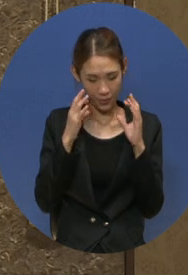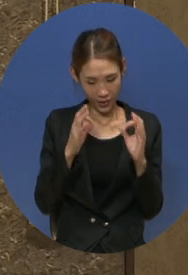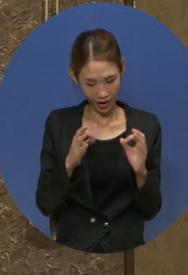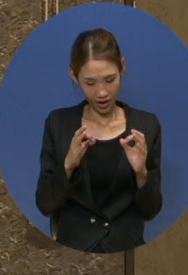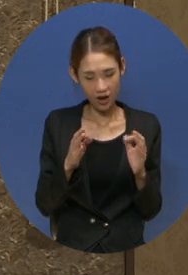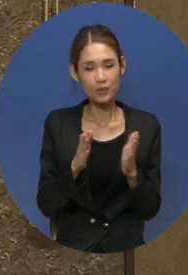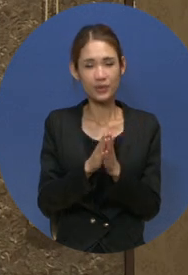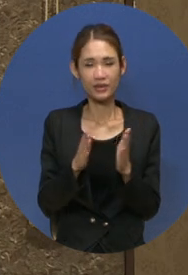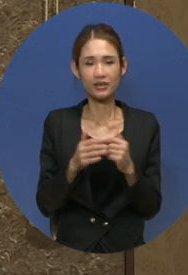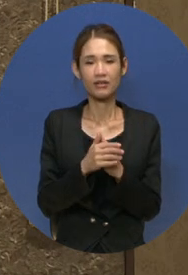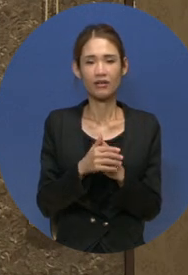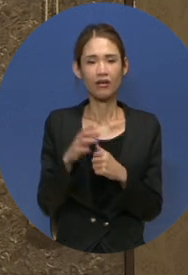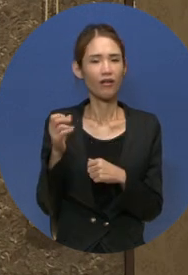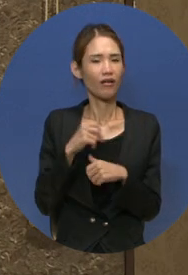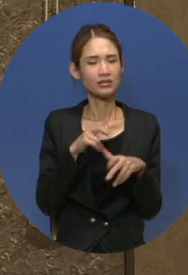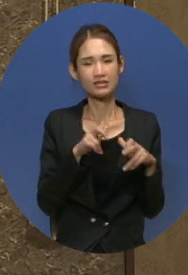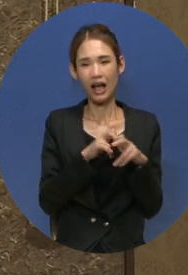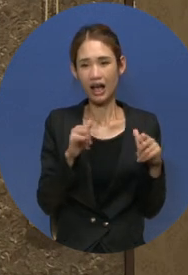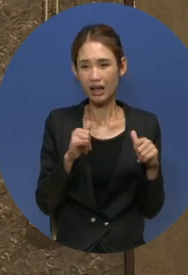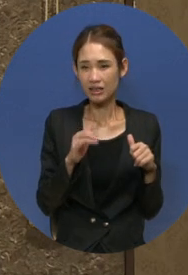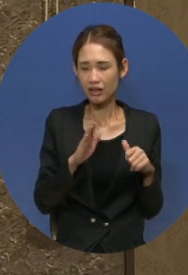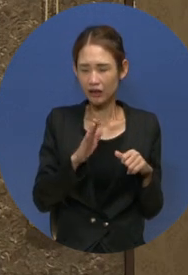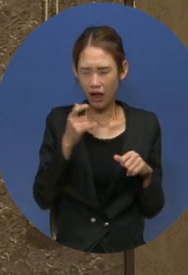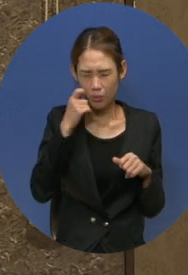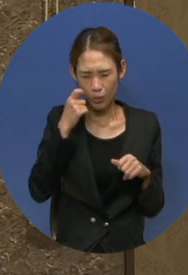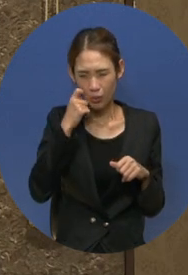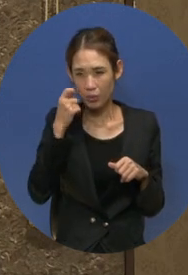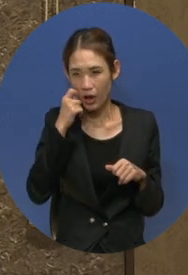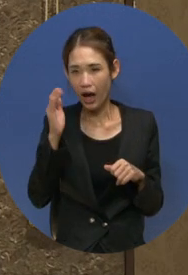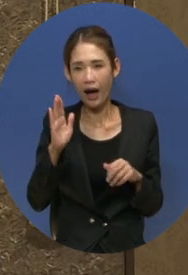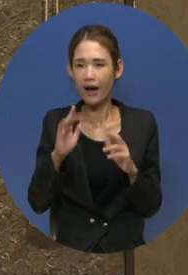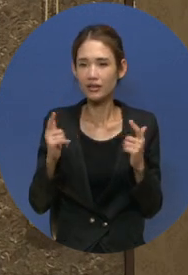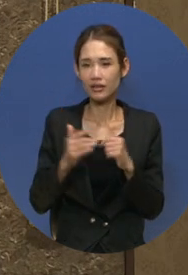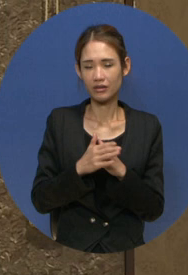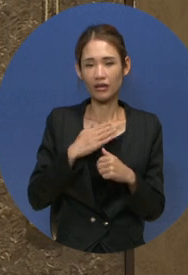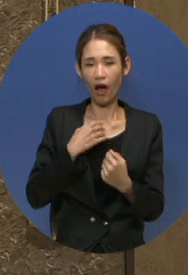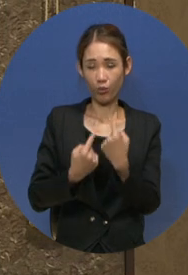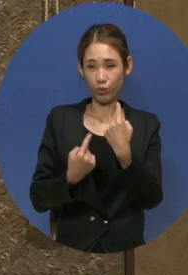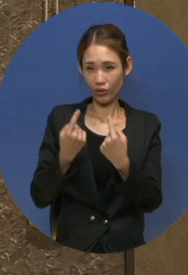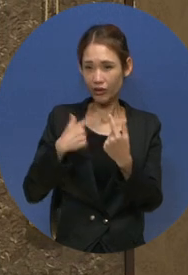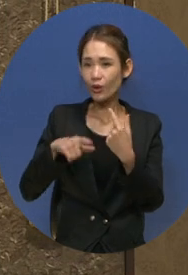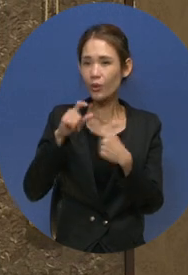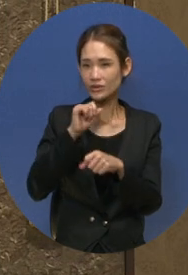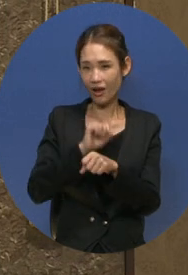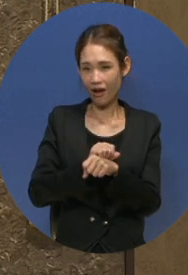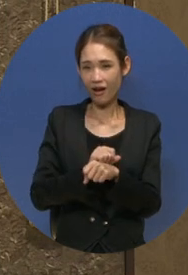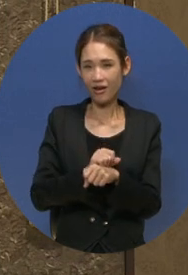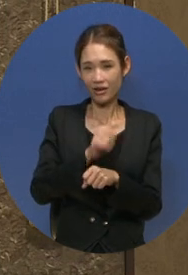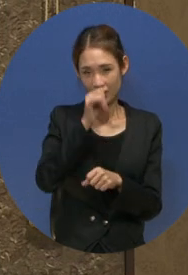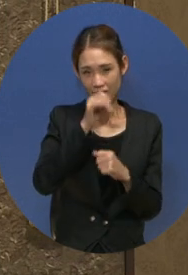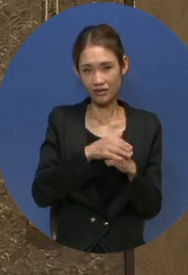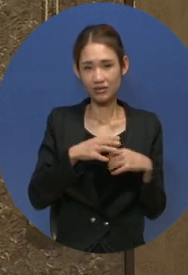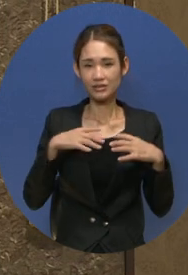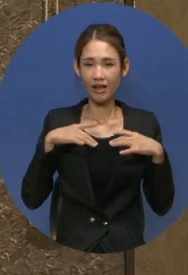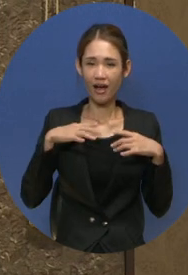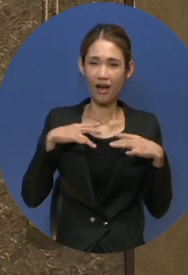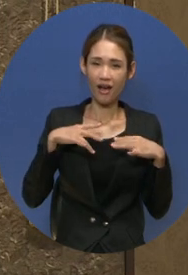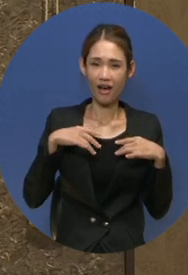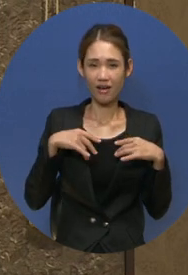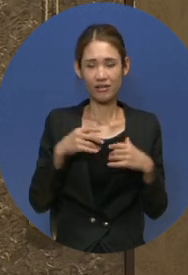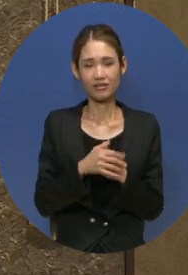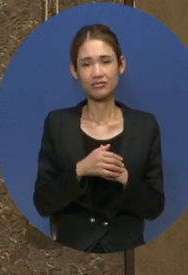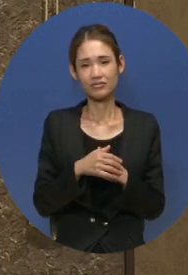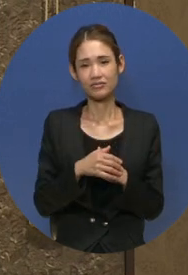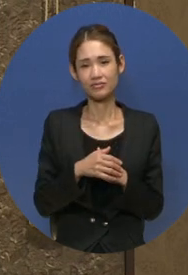겁니다. 아, 장애인이라서 다 못하는 게 아니고, 나보다 잘하는 거 이렇게 있네. 그러니까요. 막 그래서 자랑하러 다녀요.